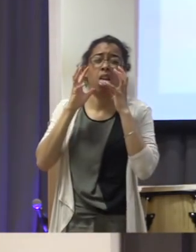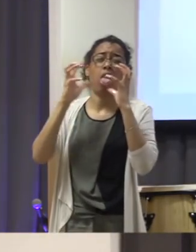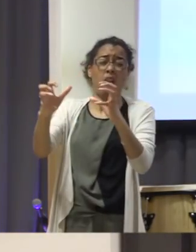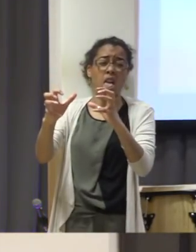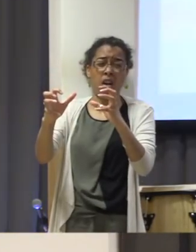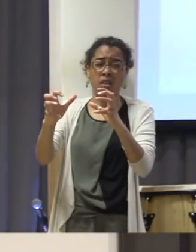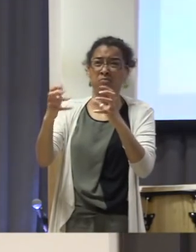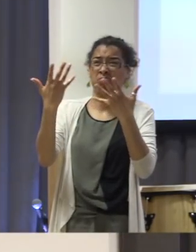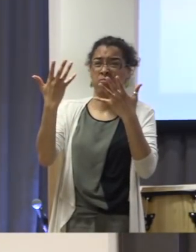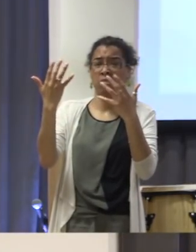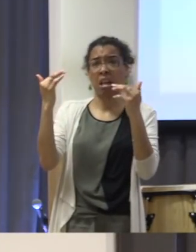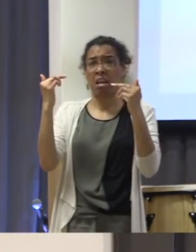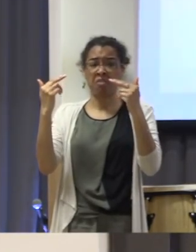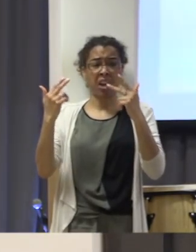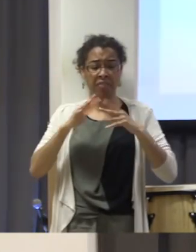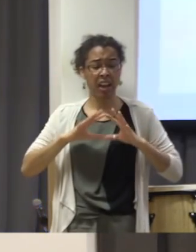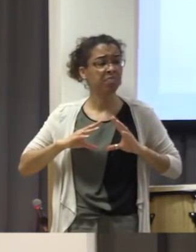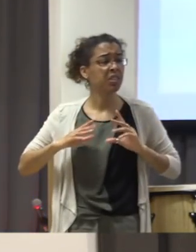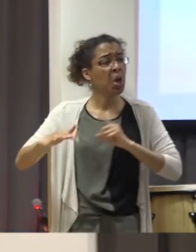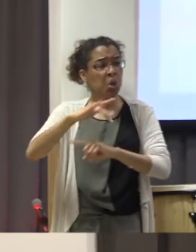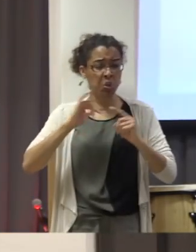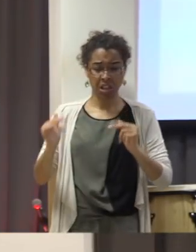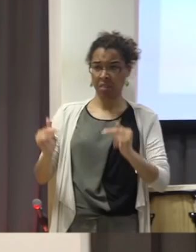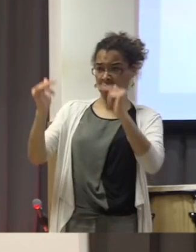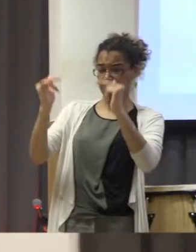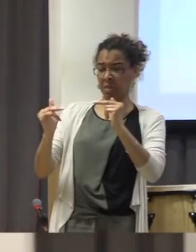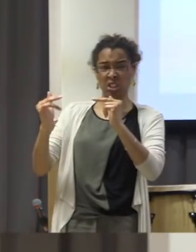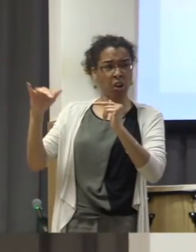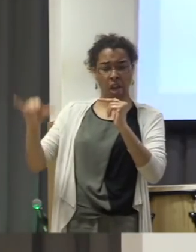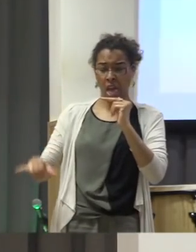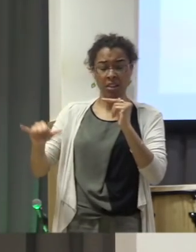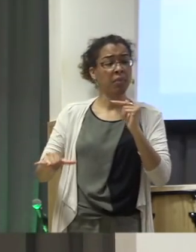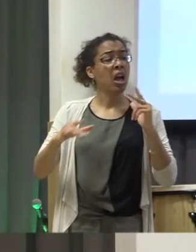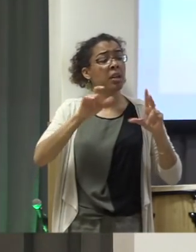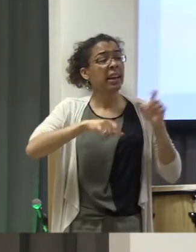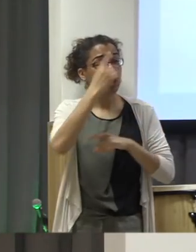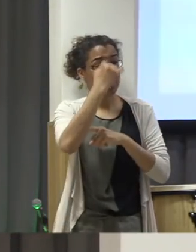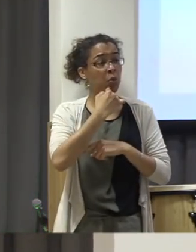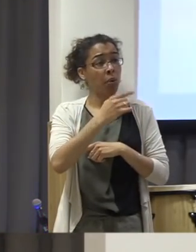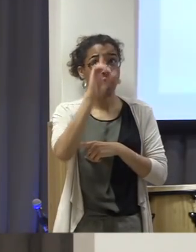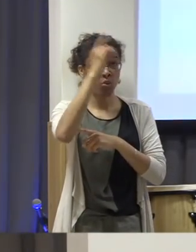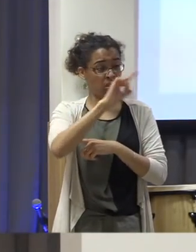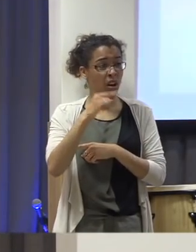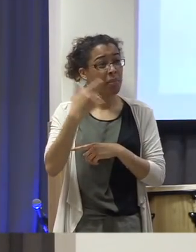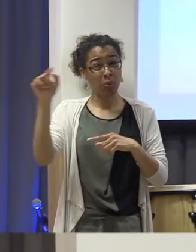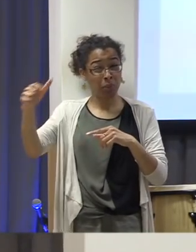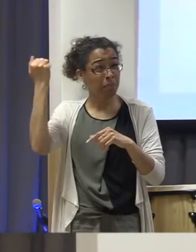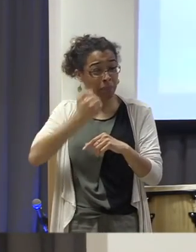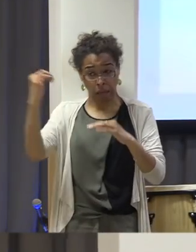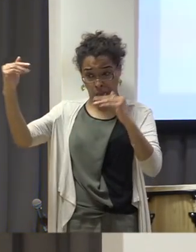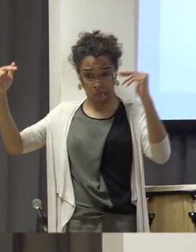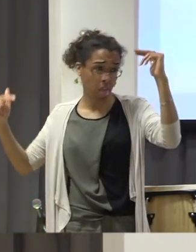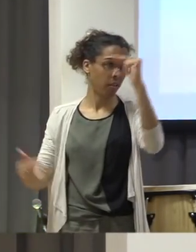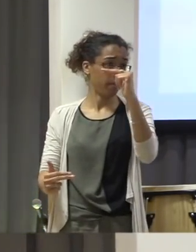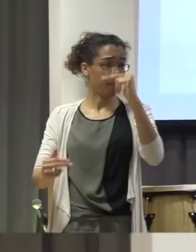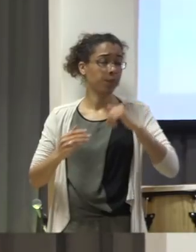considéré sur l'échelle sociale comme inférieur aux païens, pas du tout considéré.